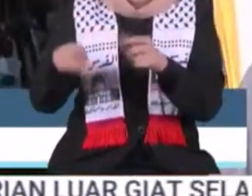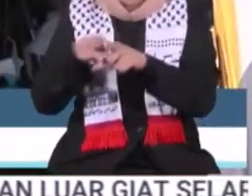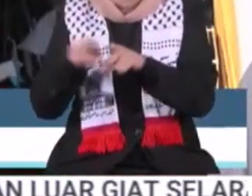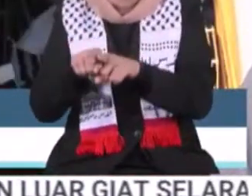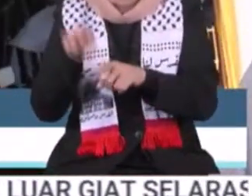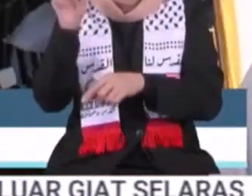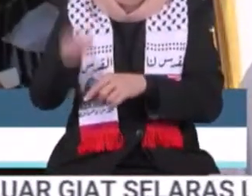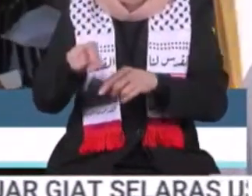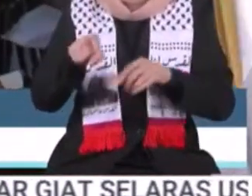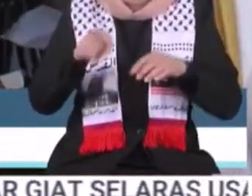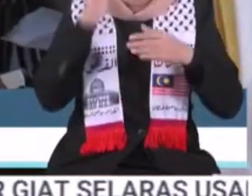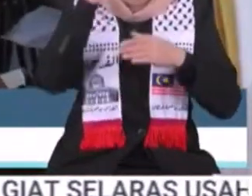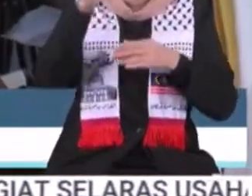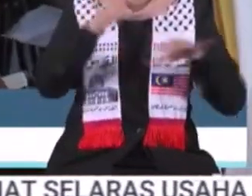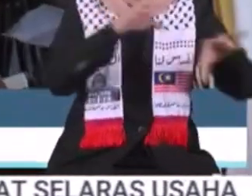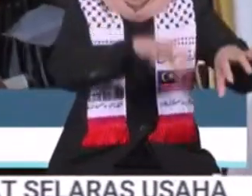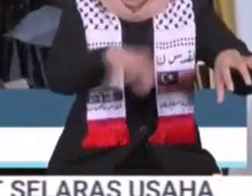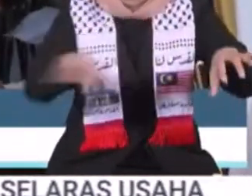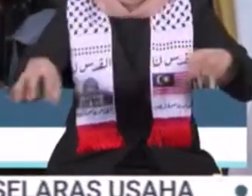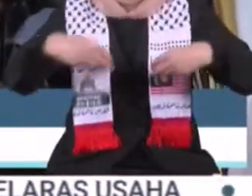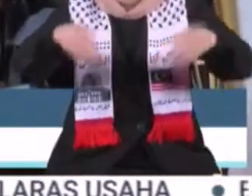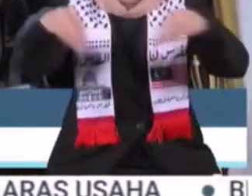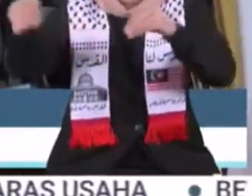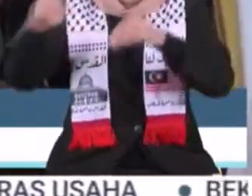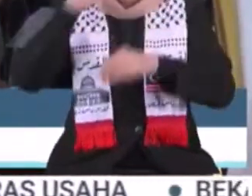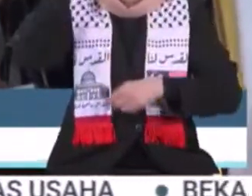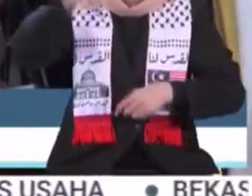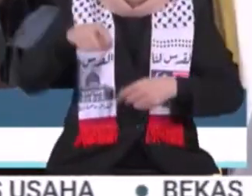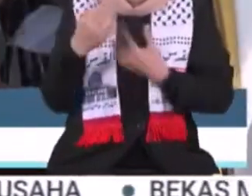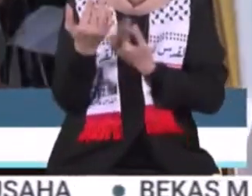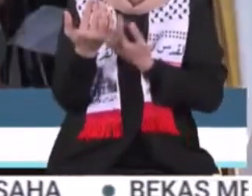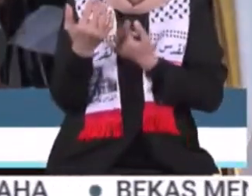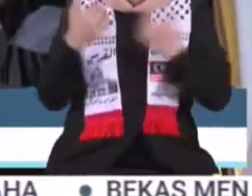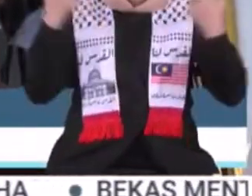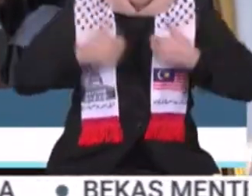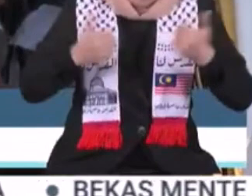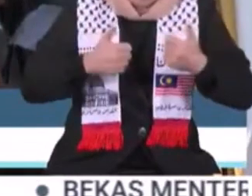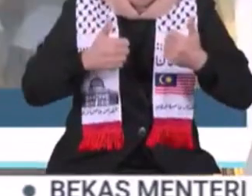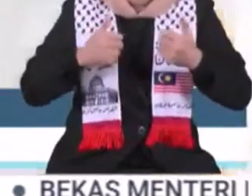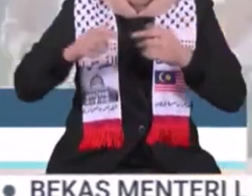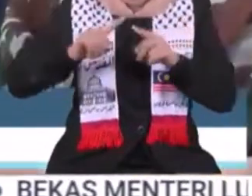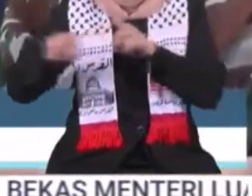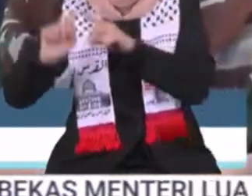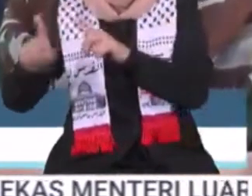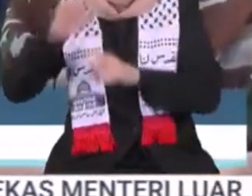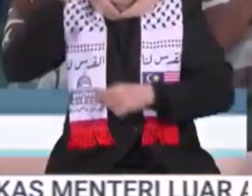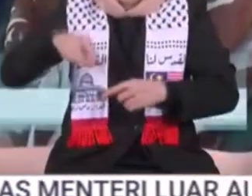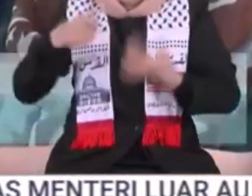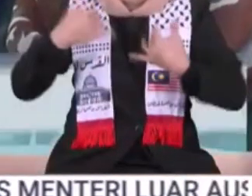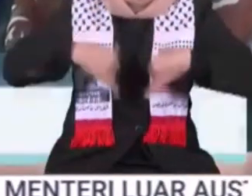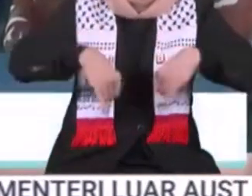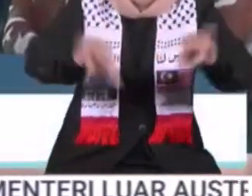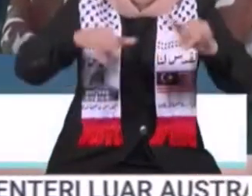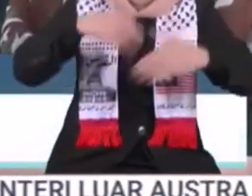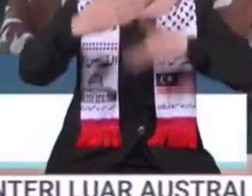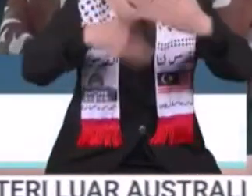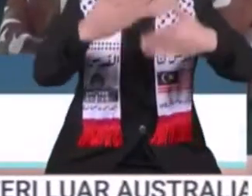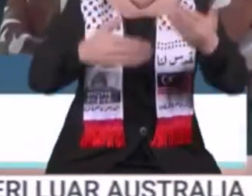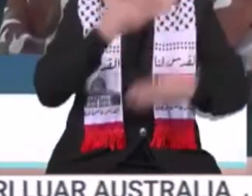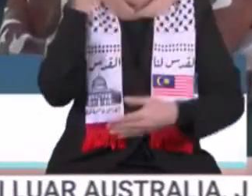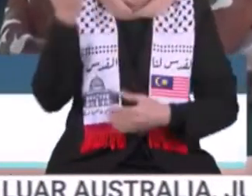perlu diperluaskan lagi lah. Dari masa ke masa tak perlu tunggu. Tak perlu tunggu program air raya ke apa. Harapan saya buatlah